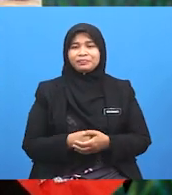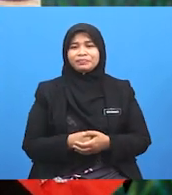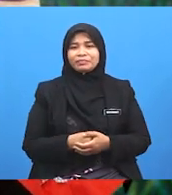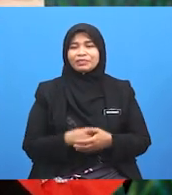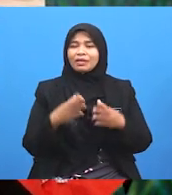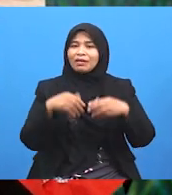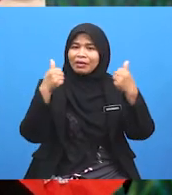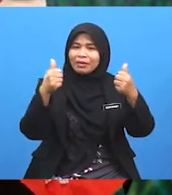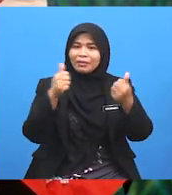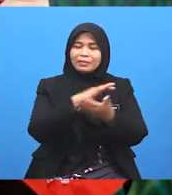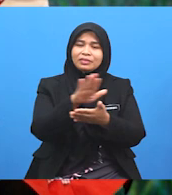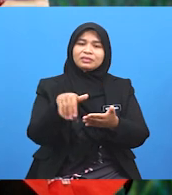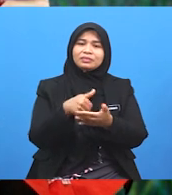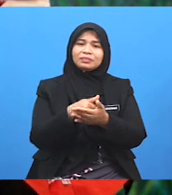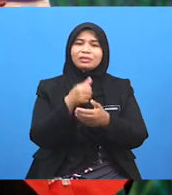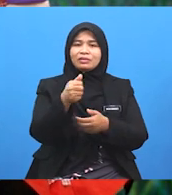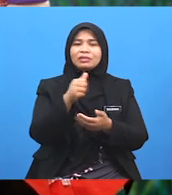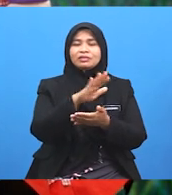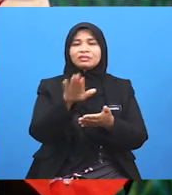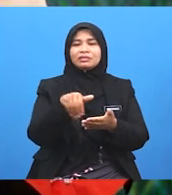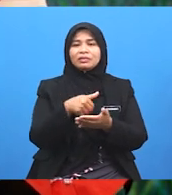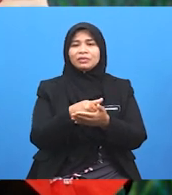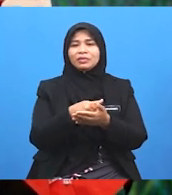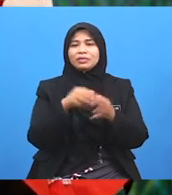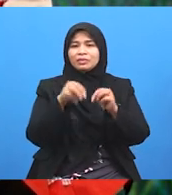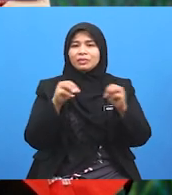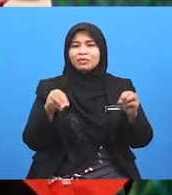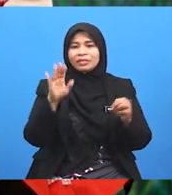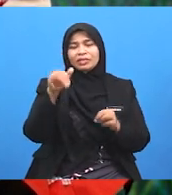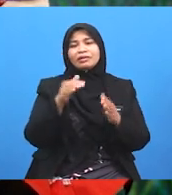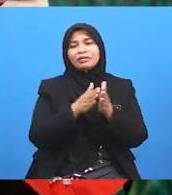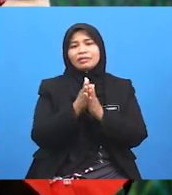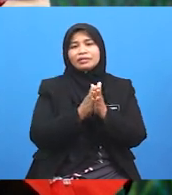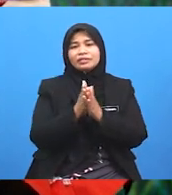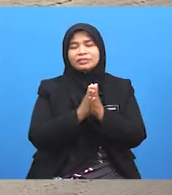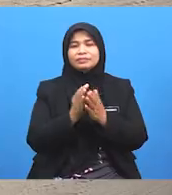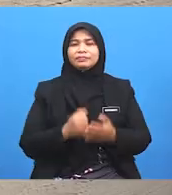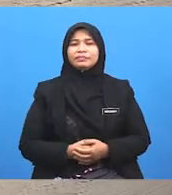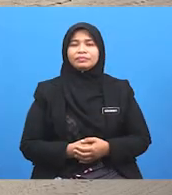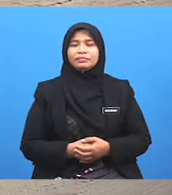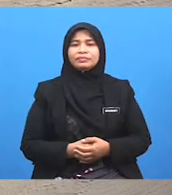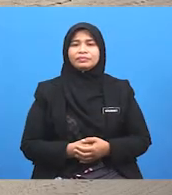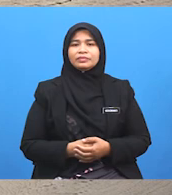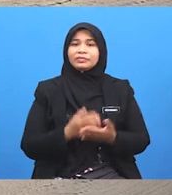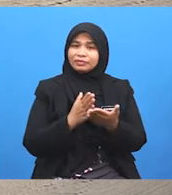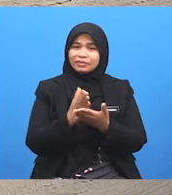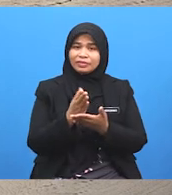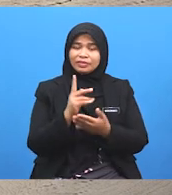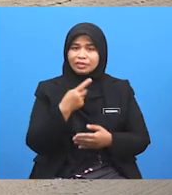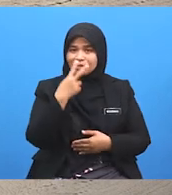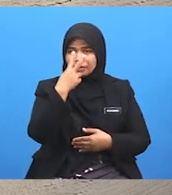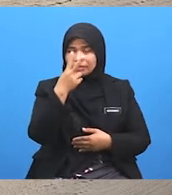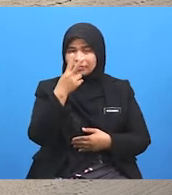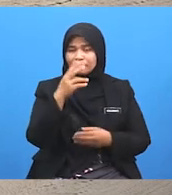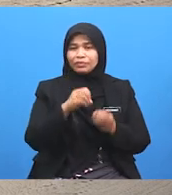rupanya. Hebat semua. Anda semua merupakan murid-murid yang rajin. Seterusnya, kita lihat